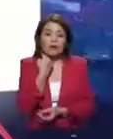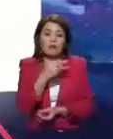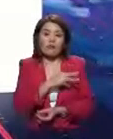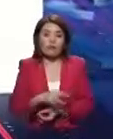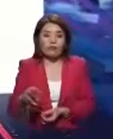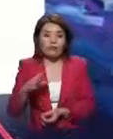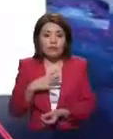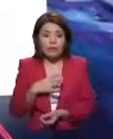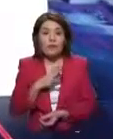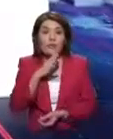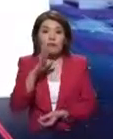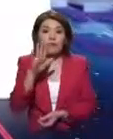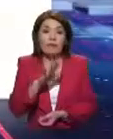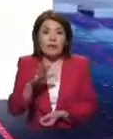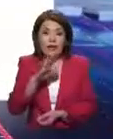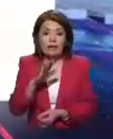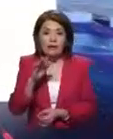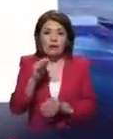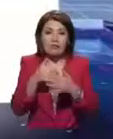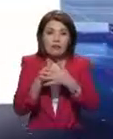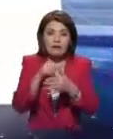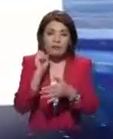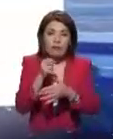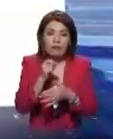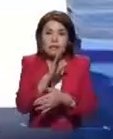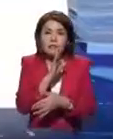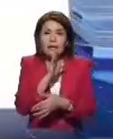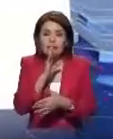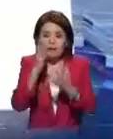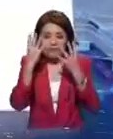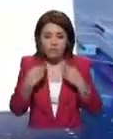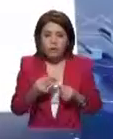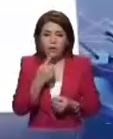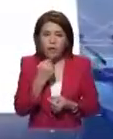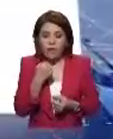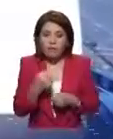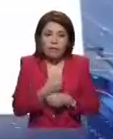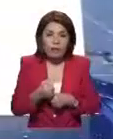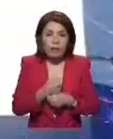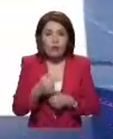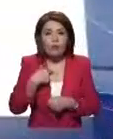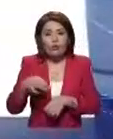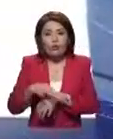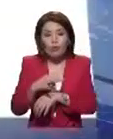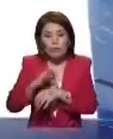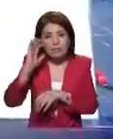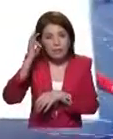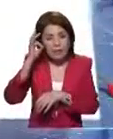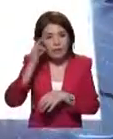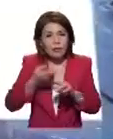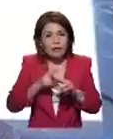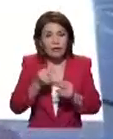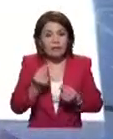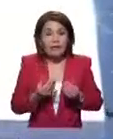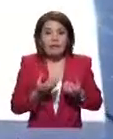Около 5 утра к нам в дверь стучатся. Я открыл, стоит девушка, вся в кровище, избитая. Говорит, у меня муж сошел с ума, он игроман,